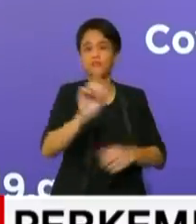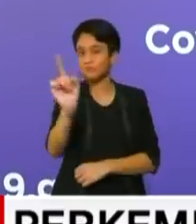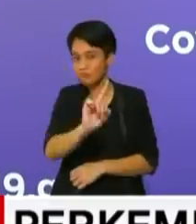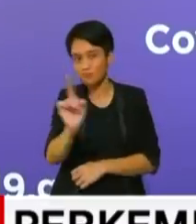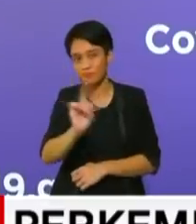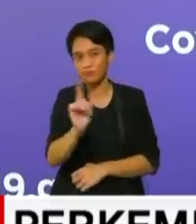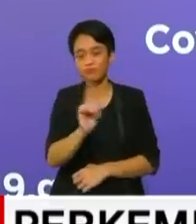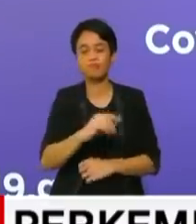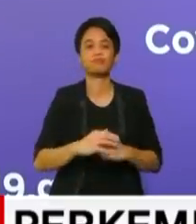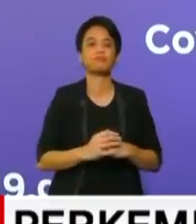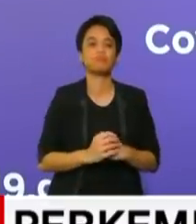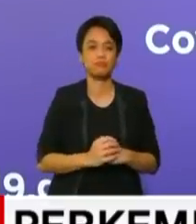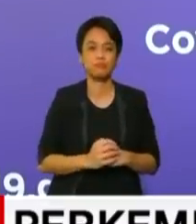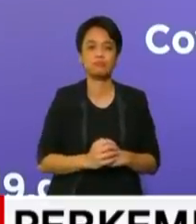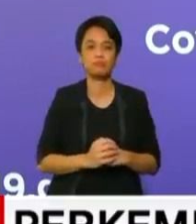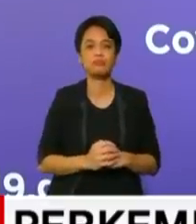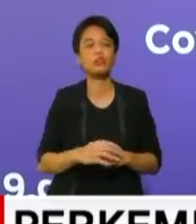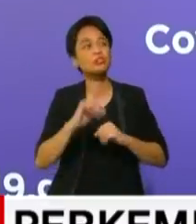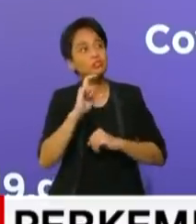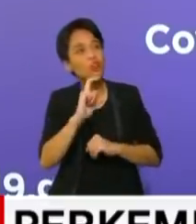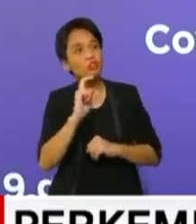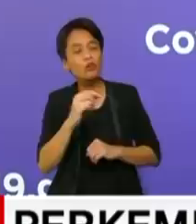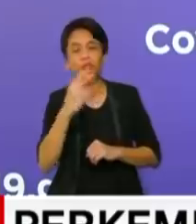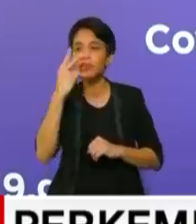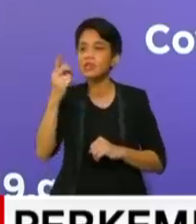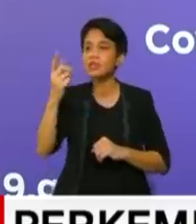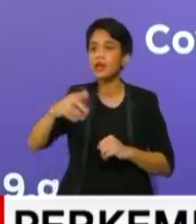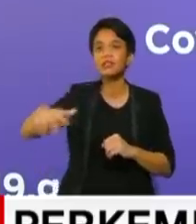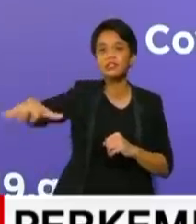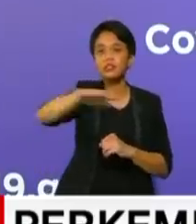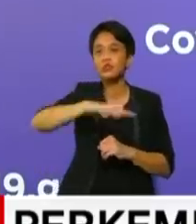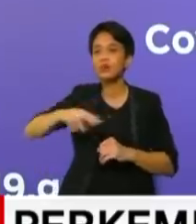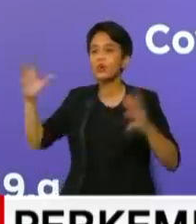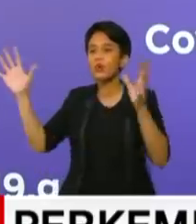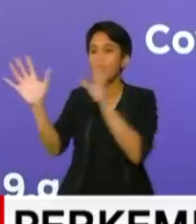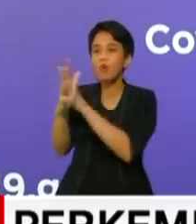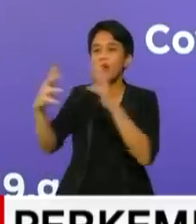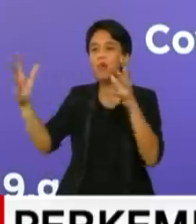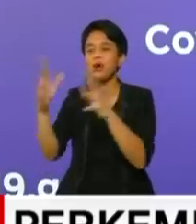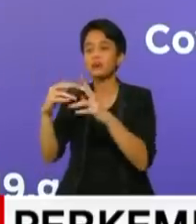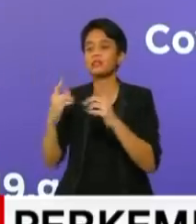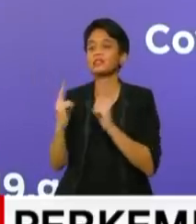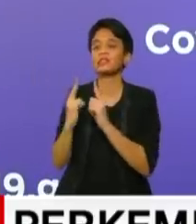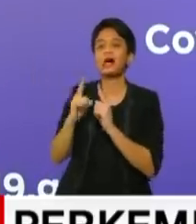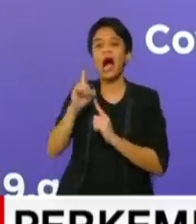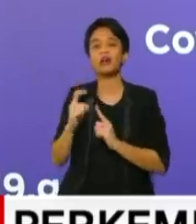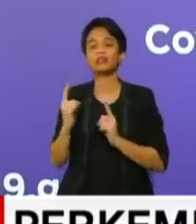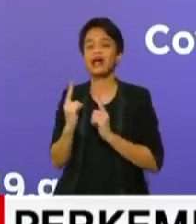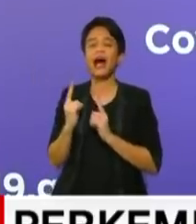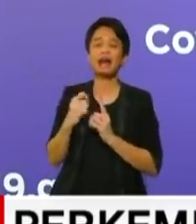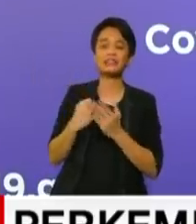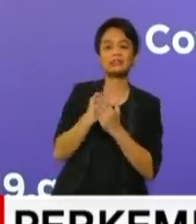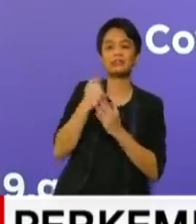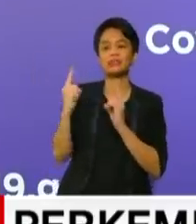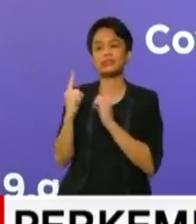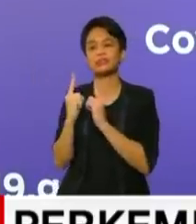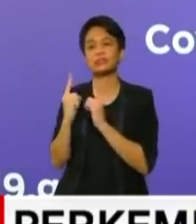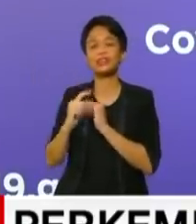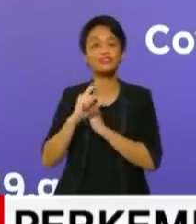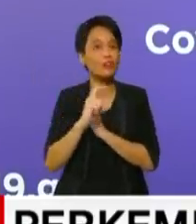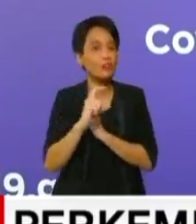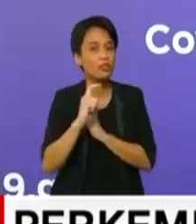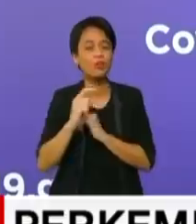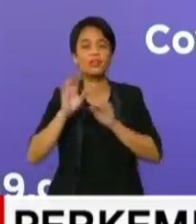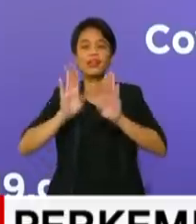contoh, kadang-kadang kita berada di suatu tempat yang tidak mungkin untuk kita berjauhan. Misalnya pada saat kita berada